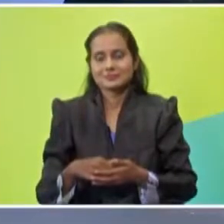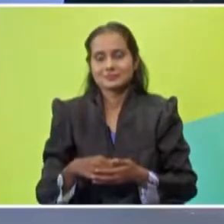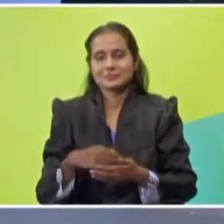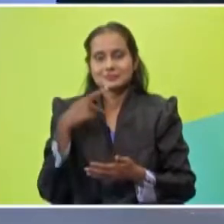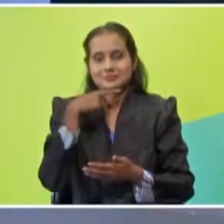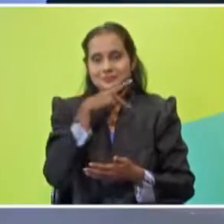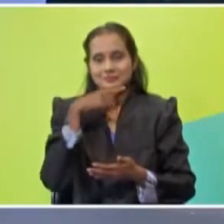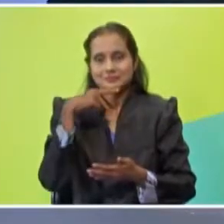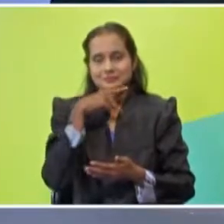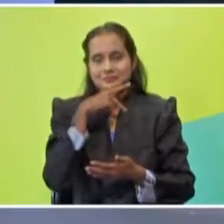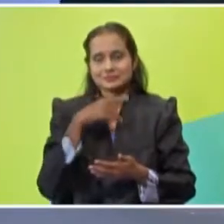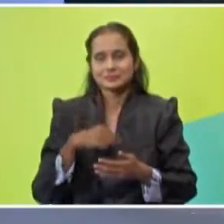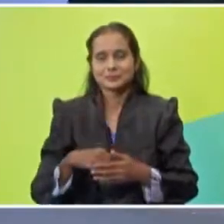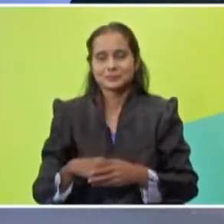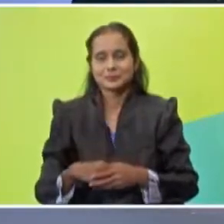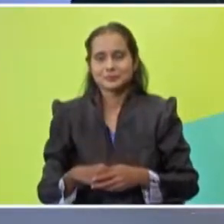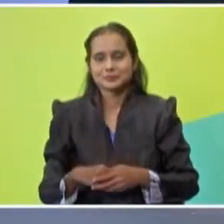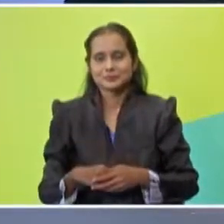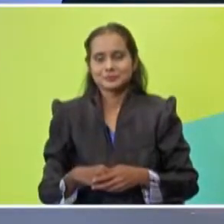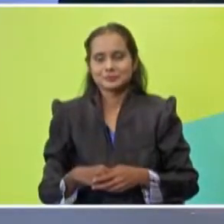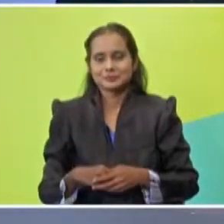jual bantuan kepada